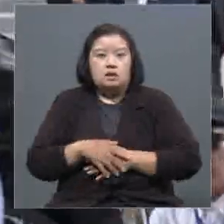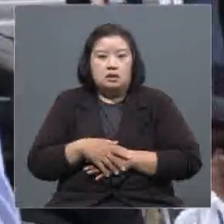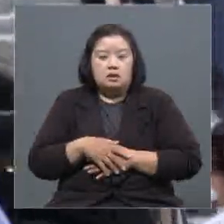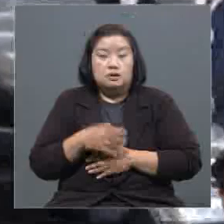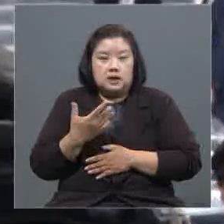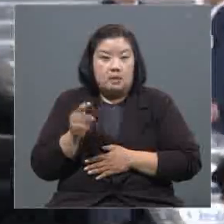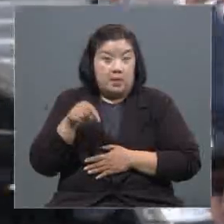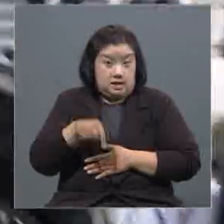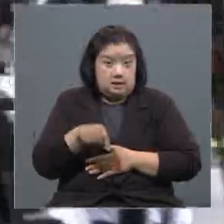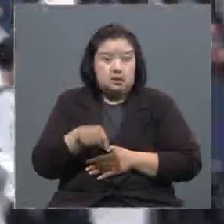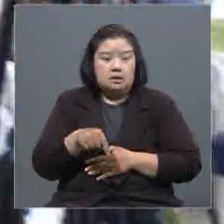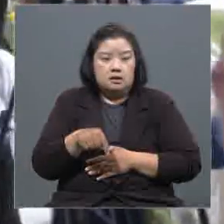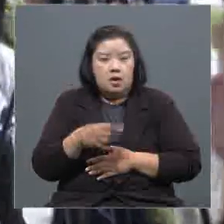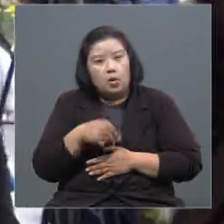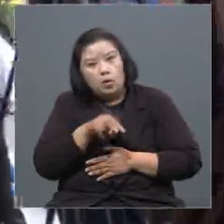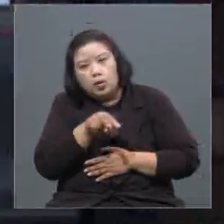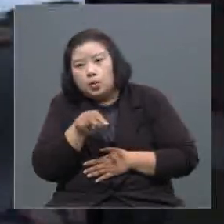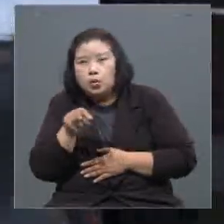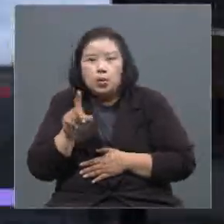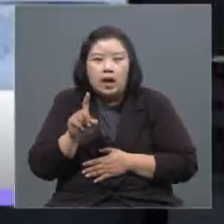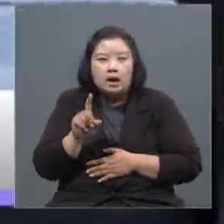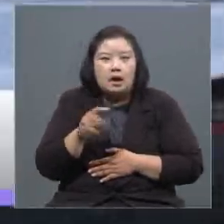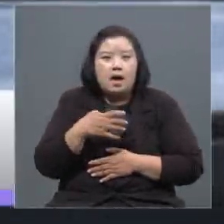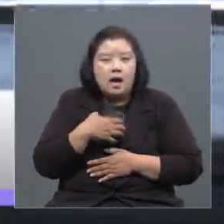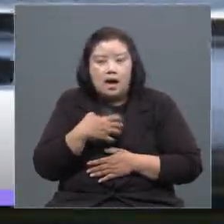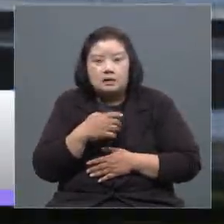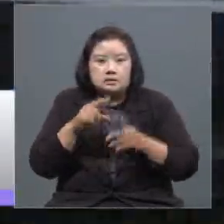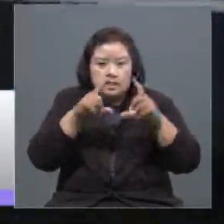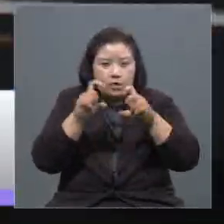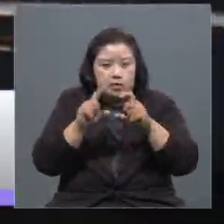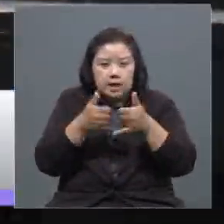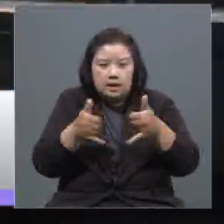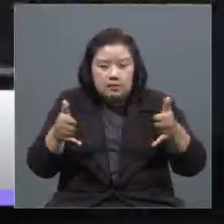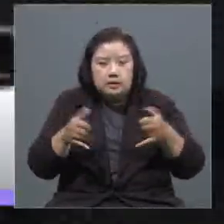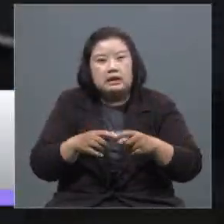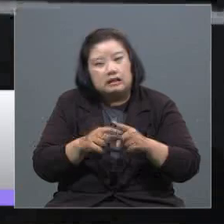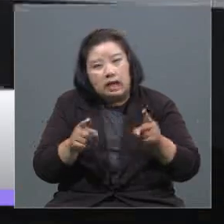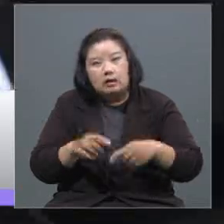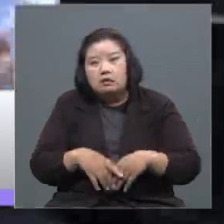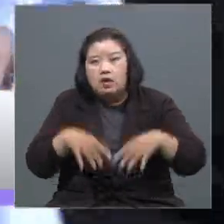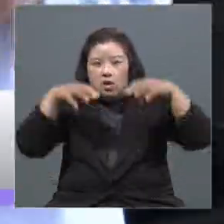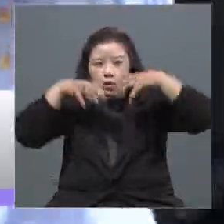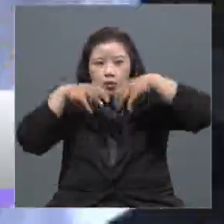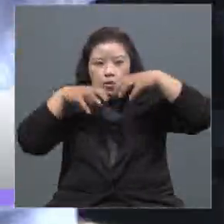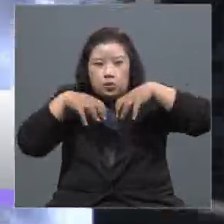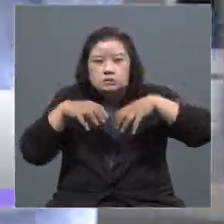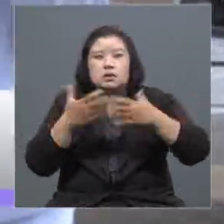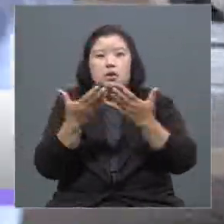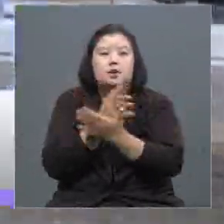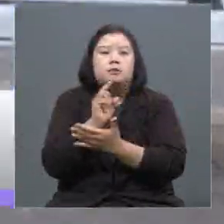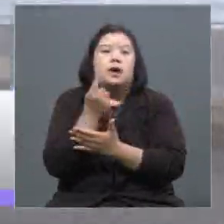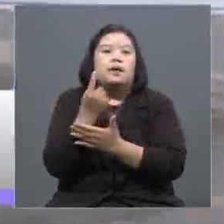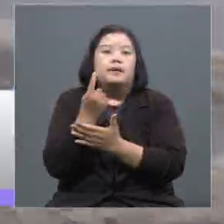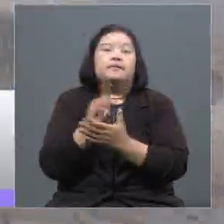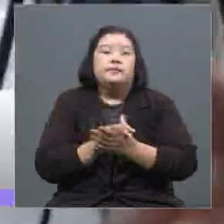มาที่สนามหญ้านะครับเพื่อมาดูความพร้อมมาดูผังการถ่ายรูปแต่ปรากฏว่ามันฝนตกอ่ะอย่างที่บอกนะเคก็เลยต้องเปลี่ยนใหม่นะ